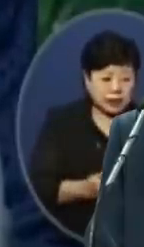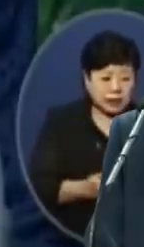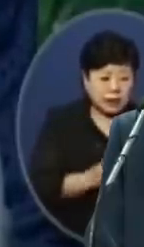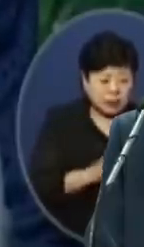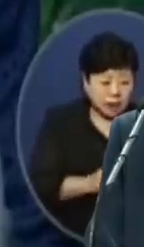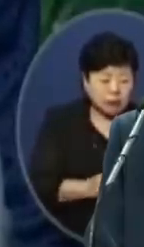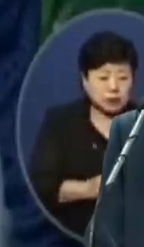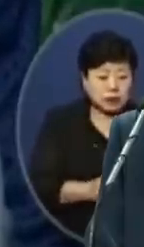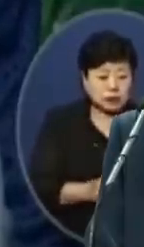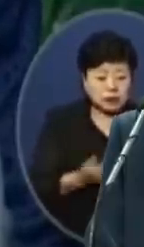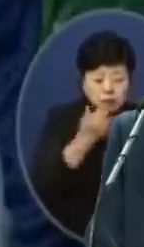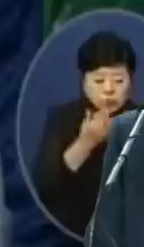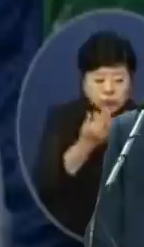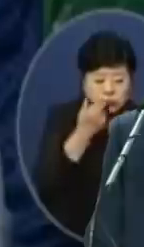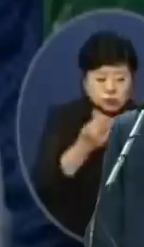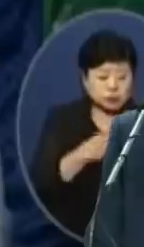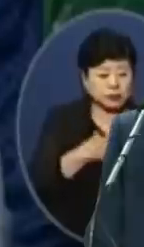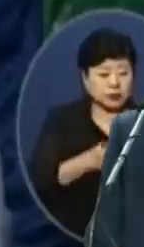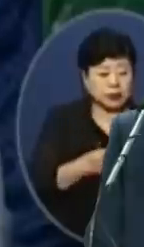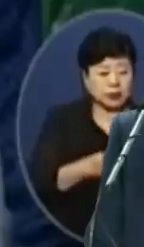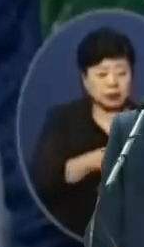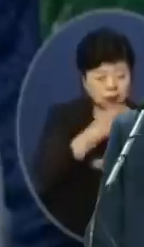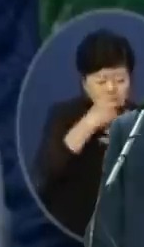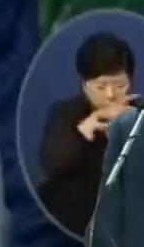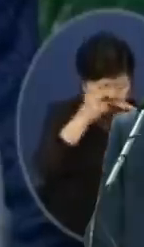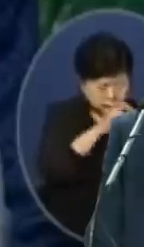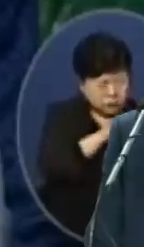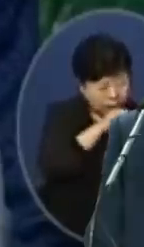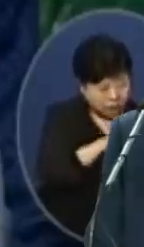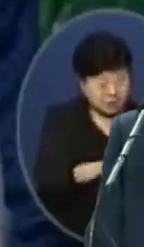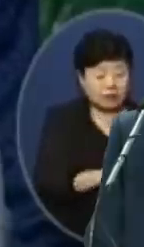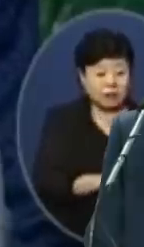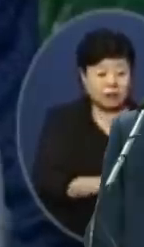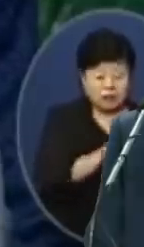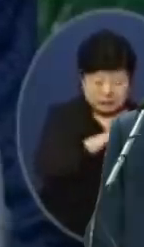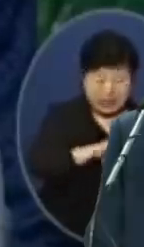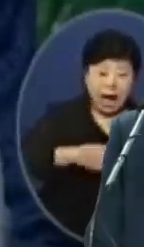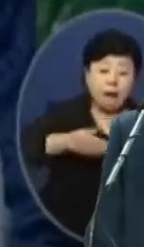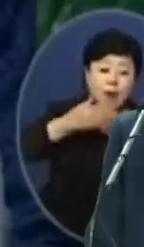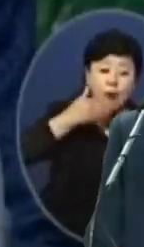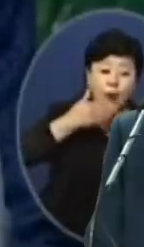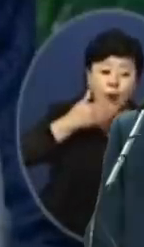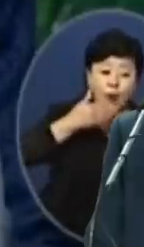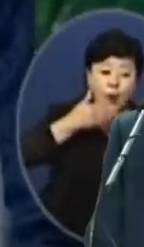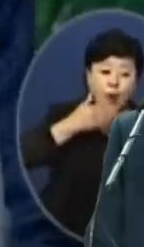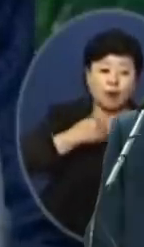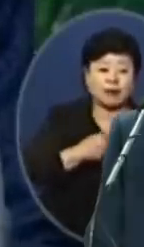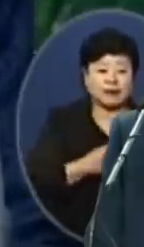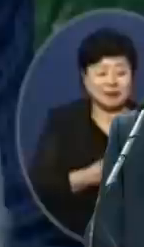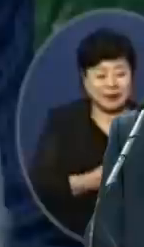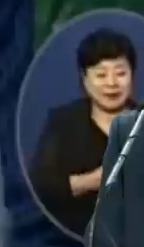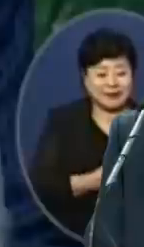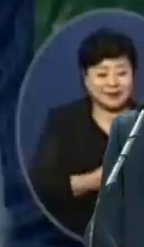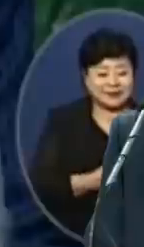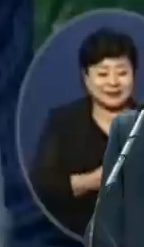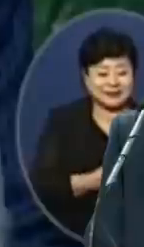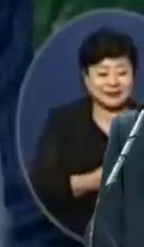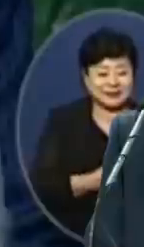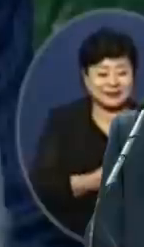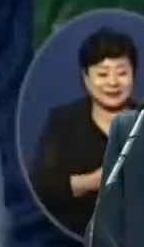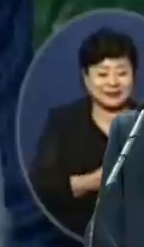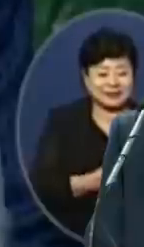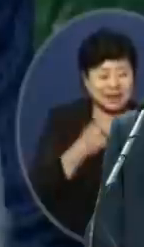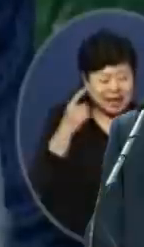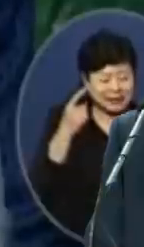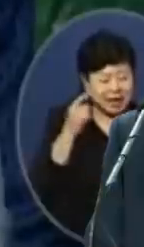같은데 숨쉬기도 편해지고 잠도 달콤하게 잘 오고 음식도 잘 넘어가고 그래서